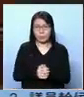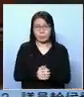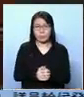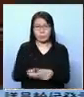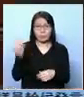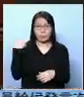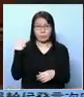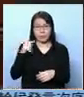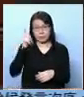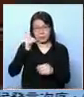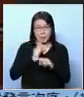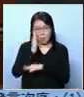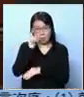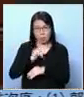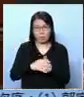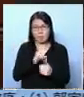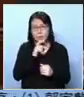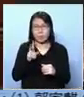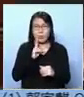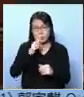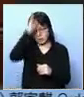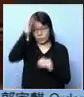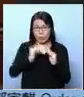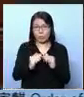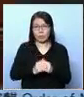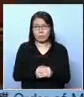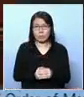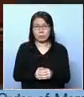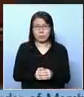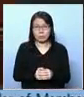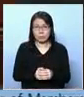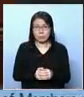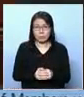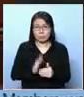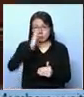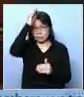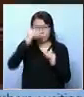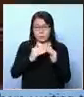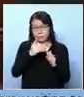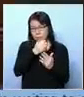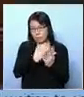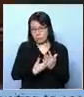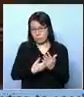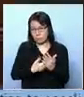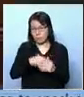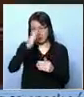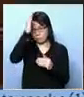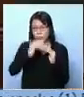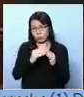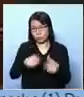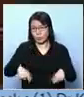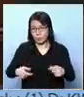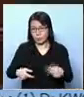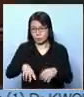前更加離譜嘅就係講到成個消防嘅制度裏面，消防處嘅嗰個開支，